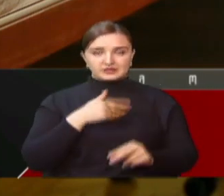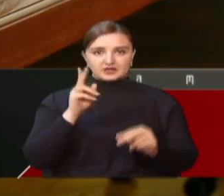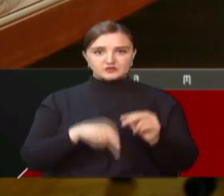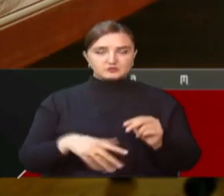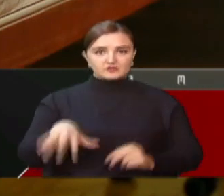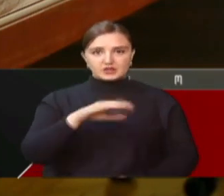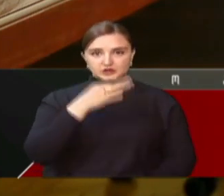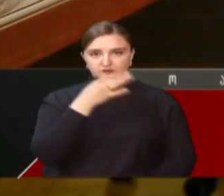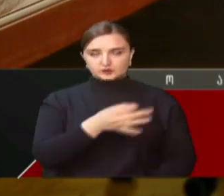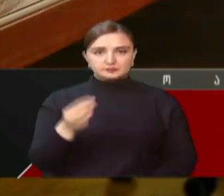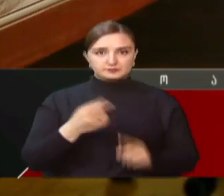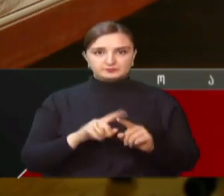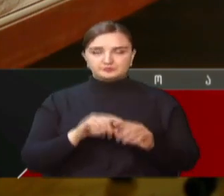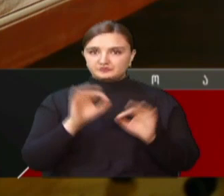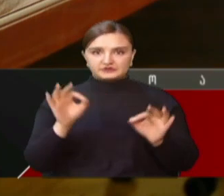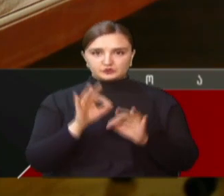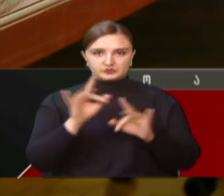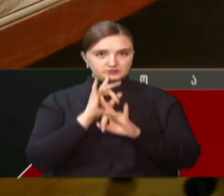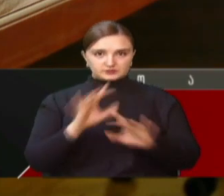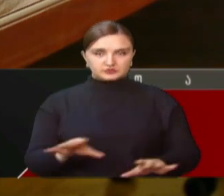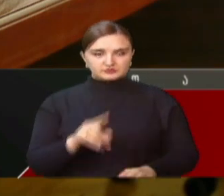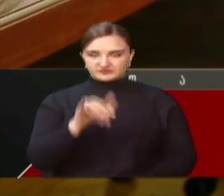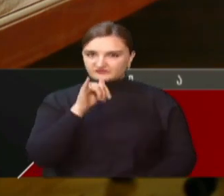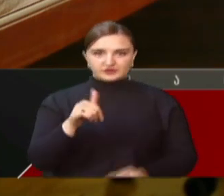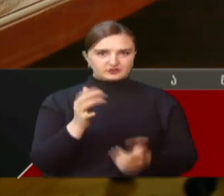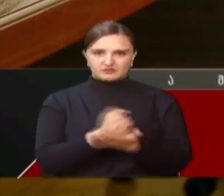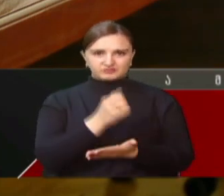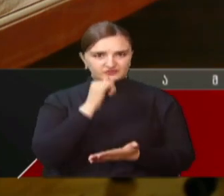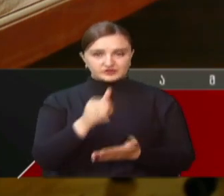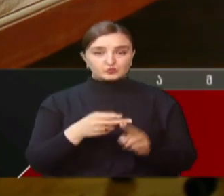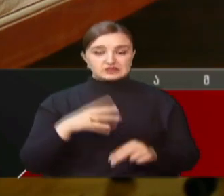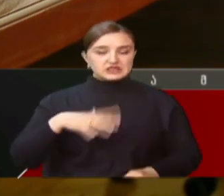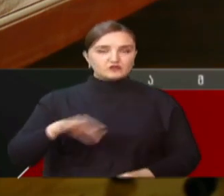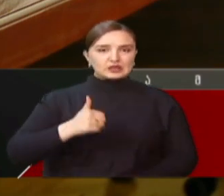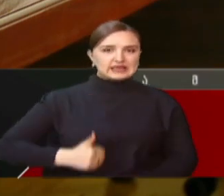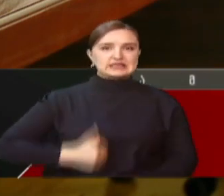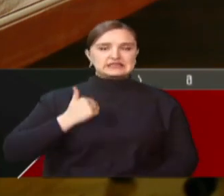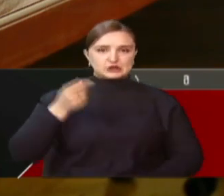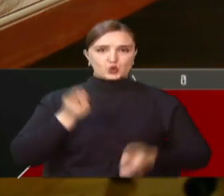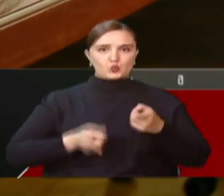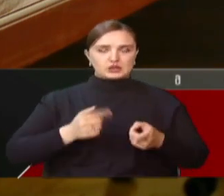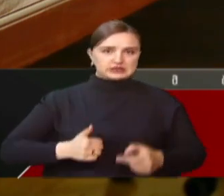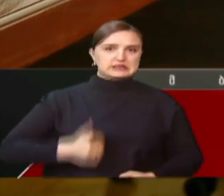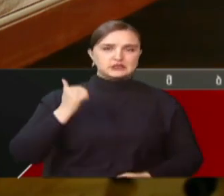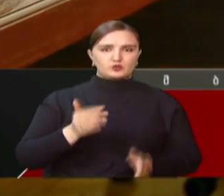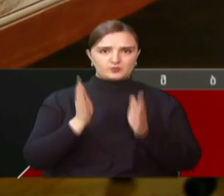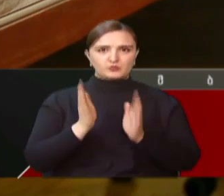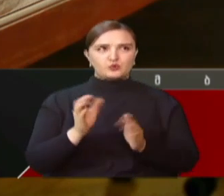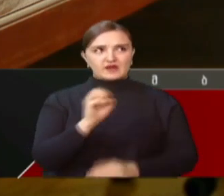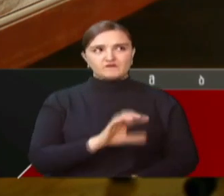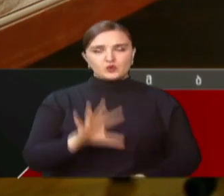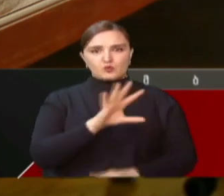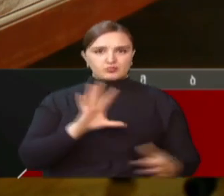ყველას მინდა უთხრა, რომ ეს არ და ვერ გამოუვათ. ჩვენი ქვეყანა აუცილებლად ღირსეულად, ხაზს უსმენ ღირსეულად, გახდება